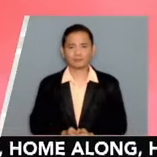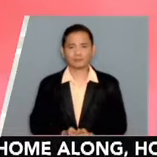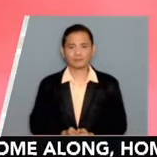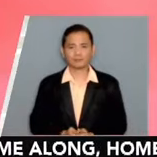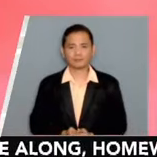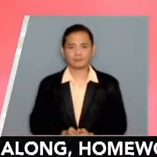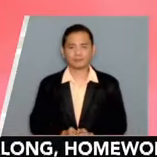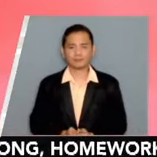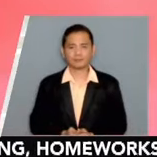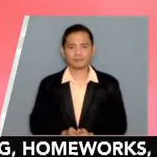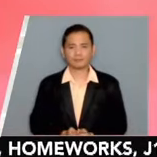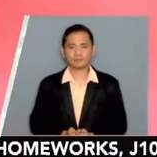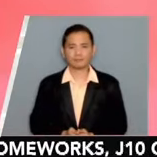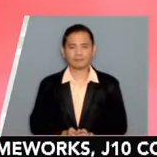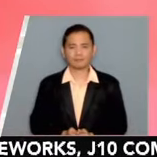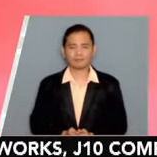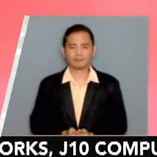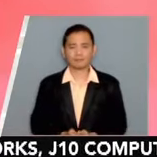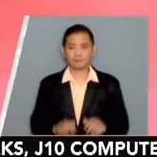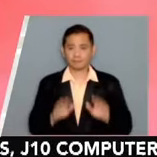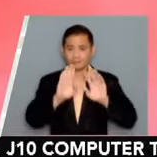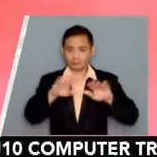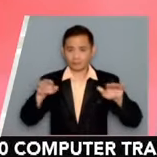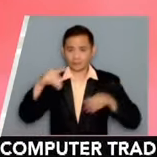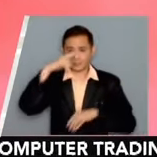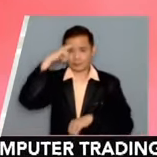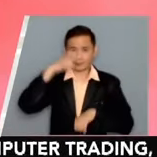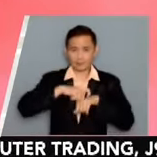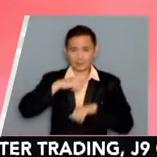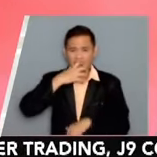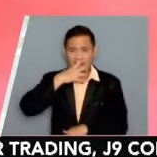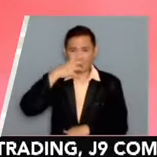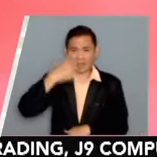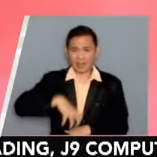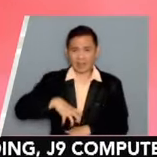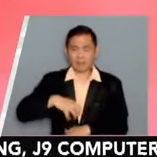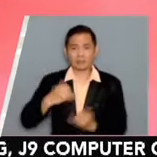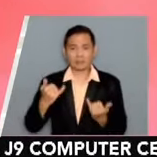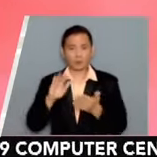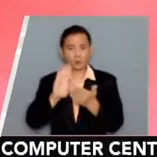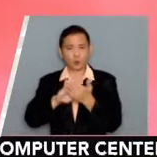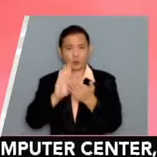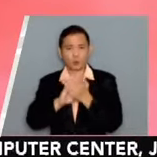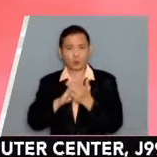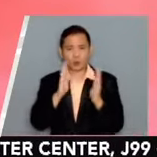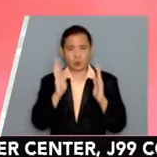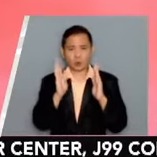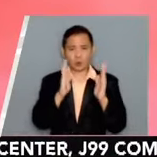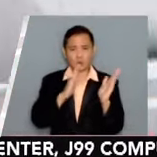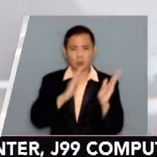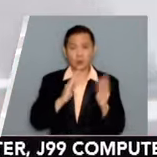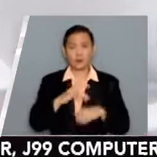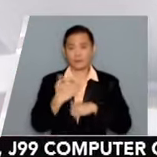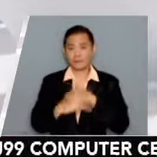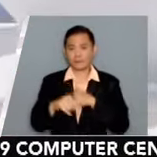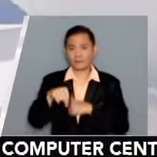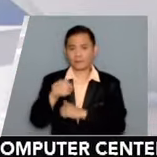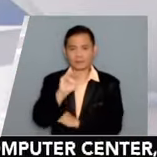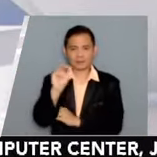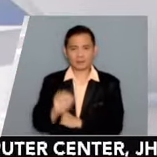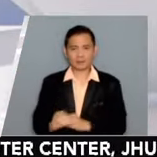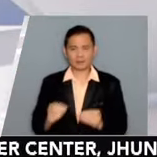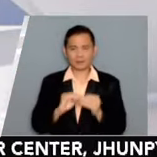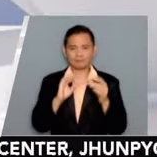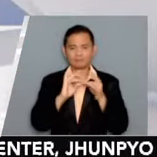Dahil din sa atin din ang init ng panahon, in-adjust ang oras ng pasok ng ilang eskwelahan. Live mula sa Maynila, may unang balita si